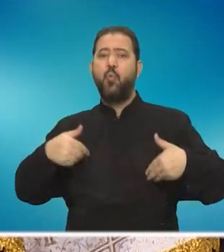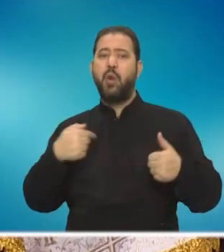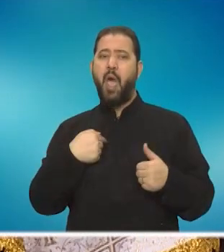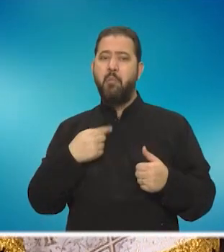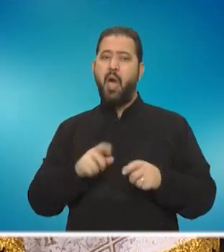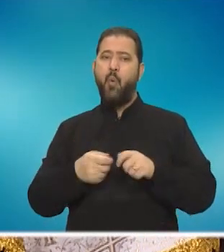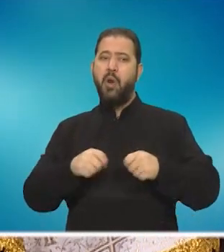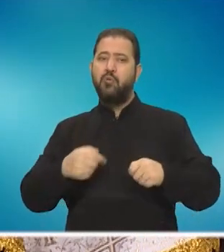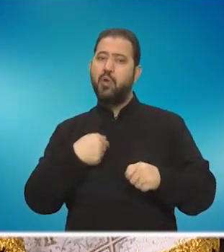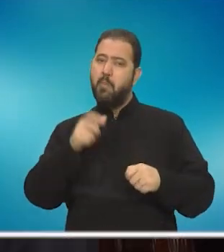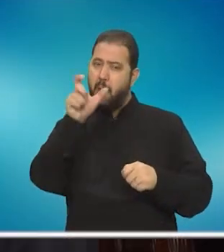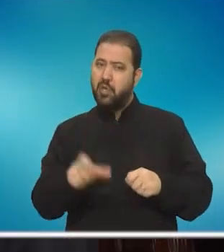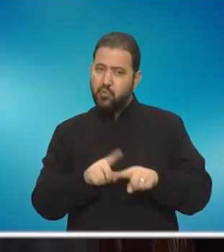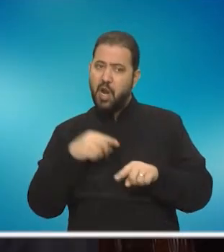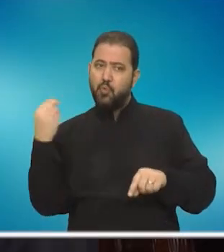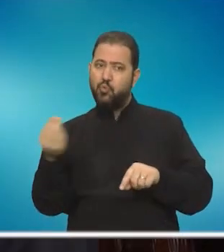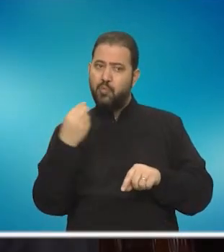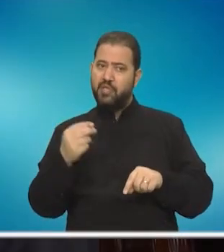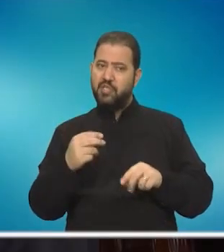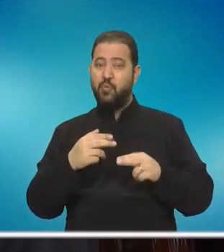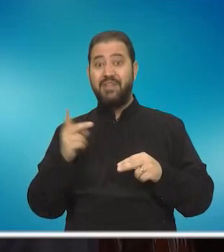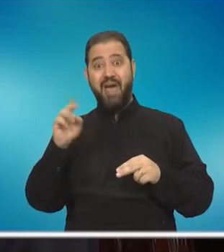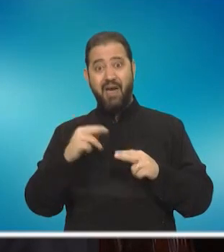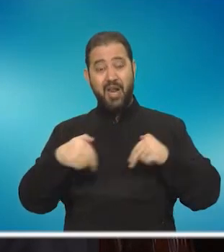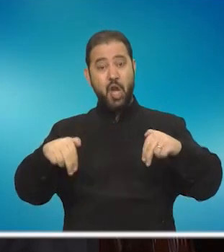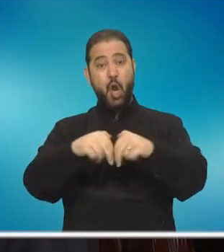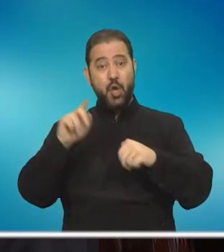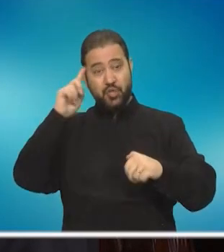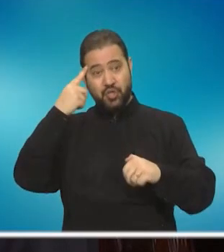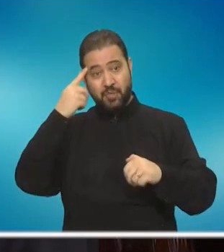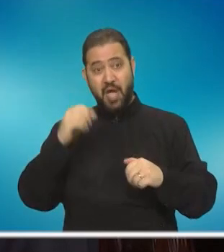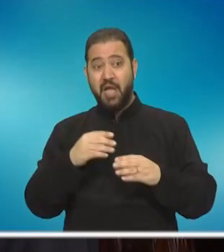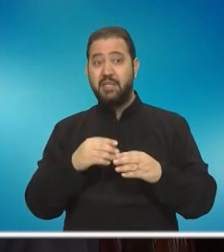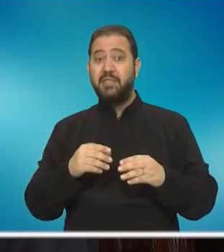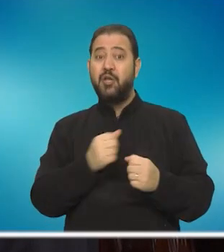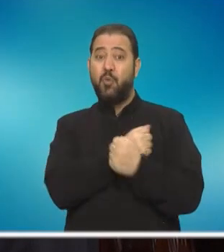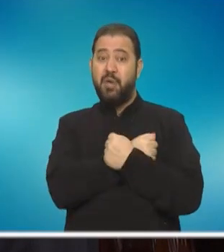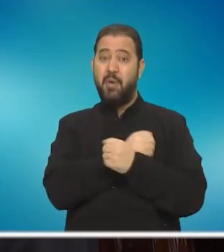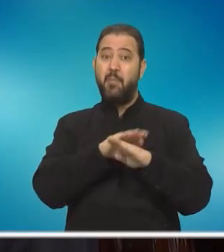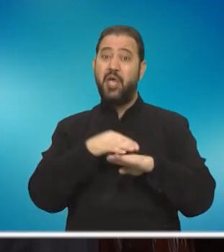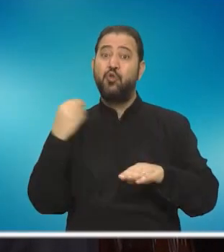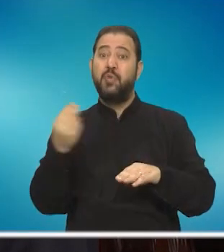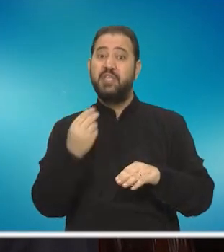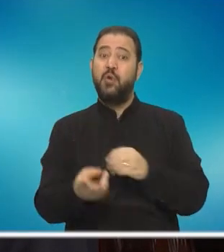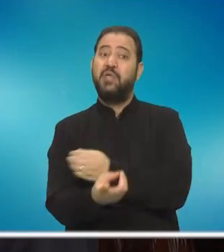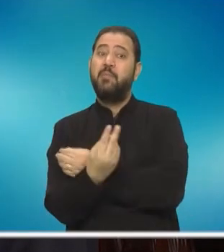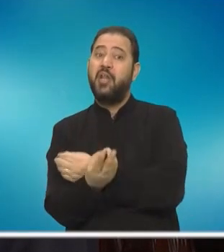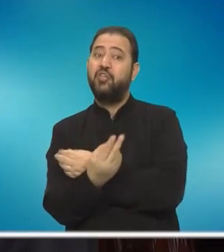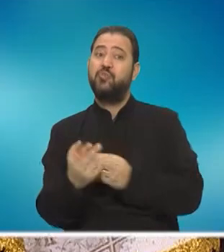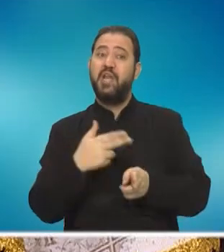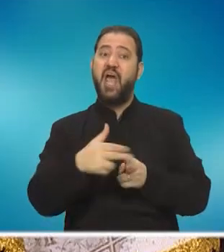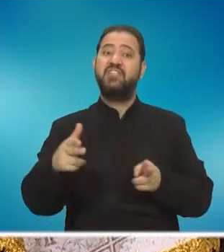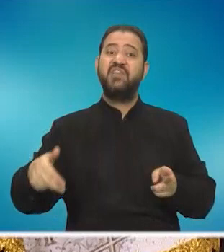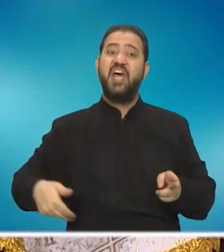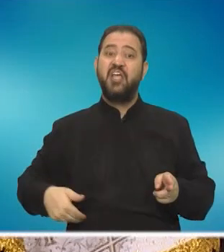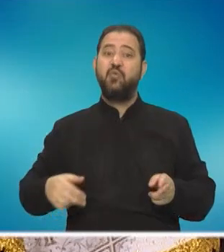putea spune așa, o legătură cu Dumnezeu. Însă noi știm cu adevărat că atât îl iubim pe Dumnezeu, cât timp ne facem vreme să participăm la